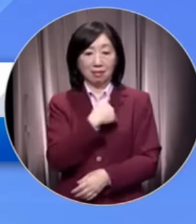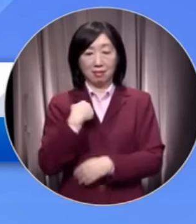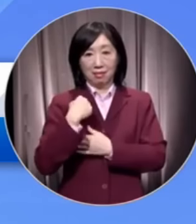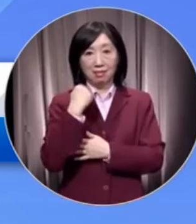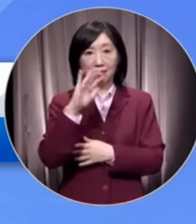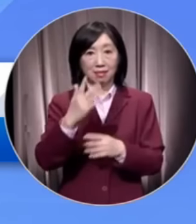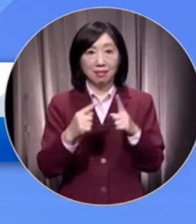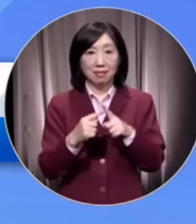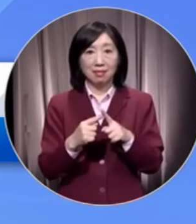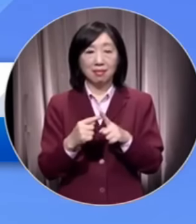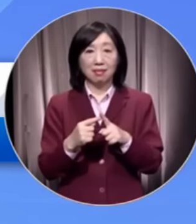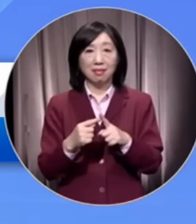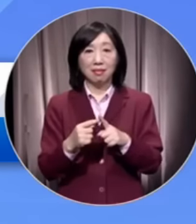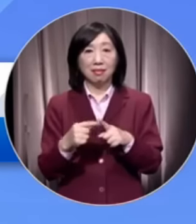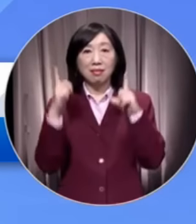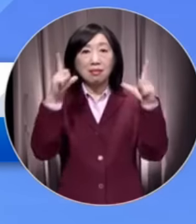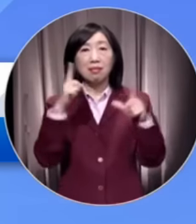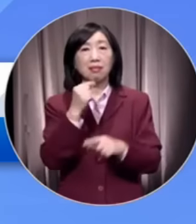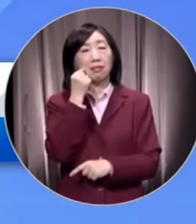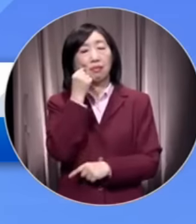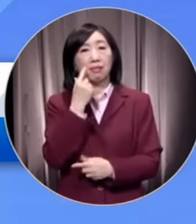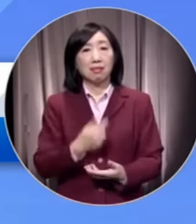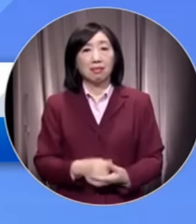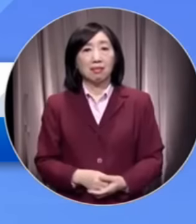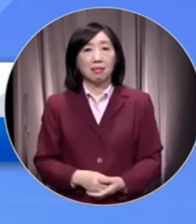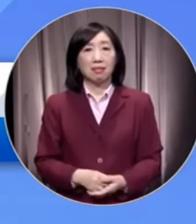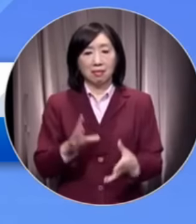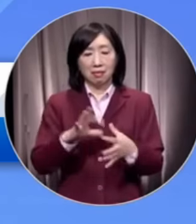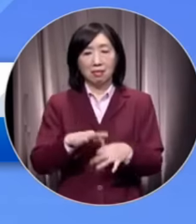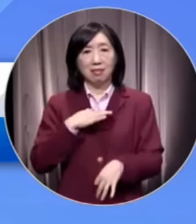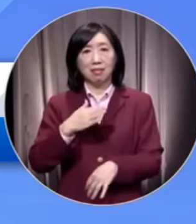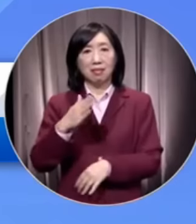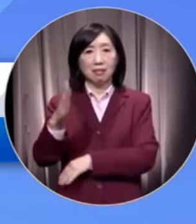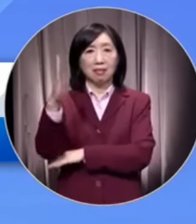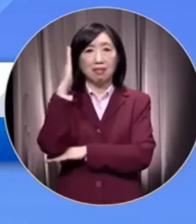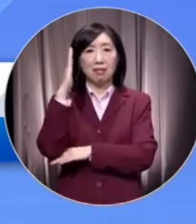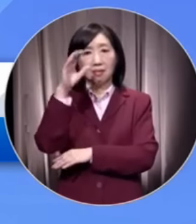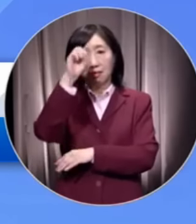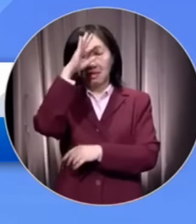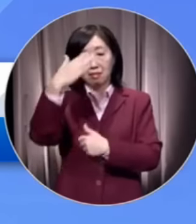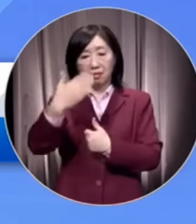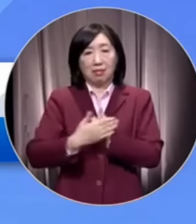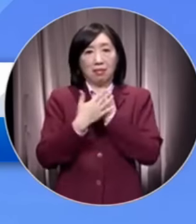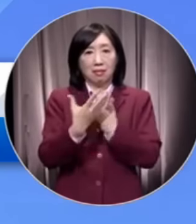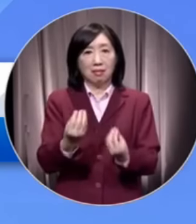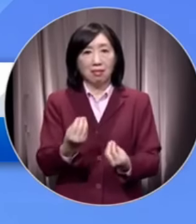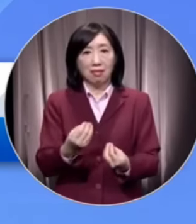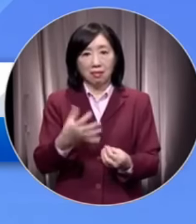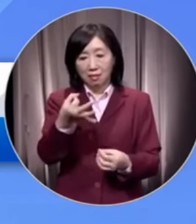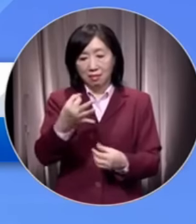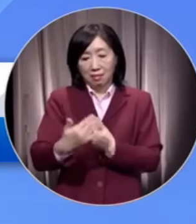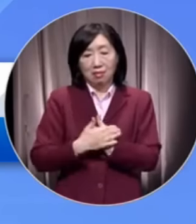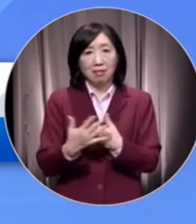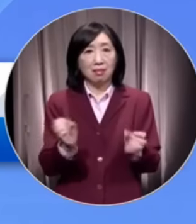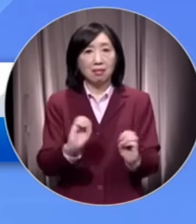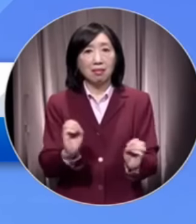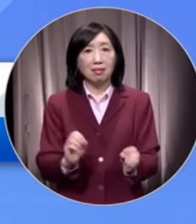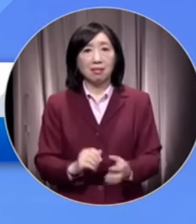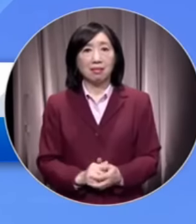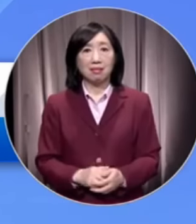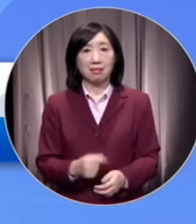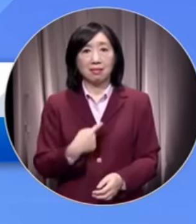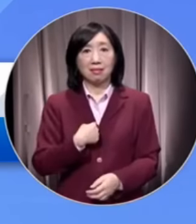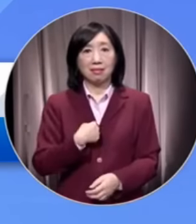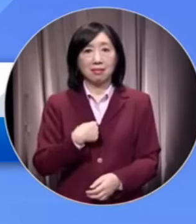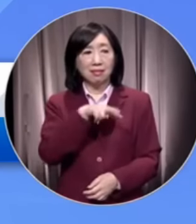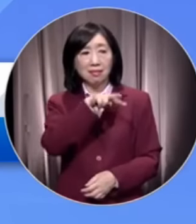能力的人老是出不了头，他没有政党的澳元，他没有金钱的资助。我们看了台湾